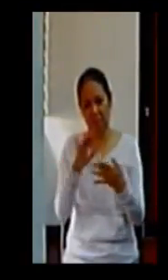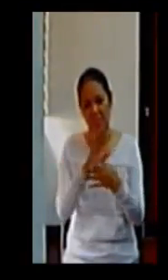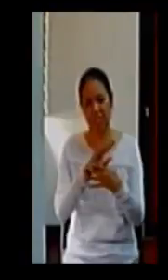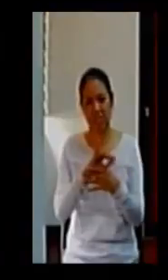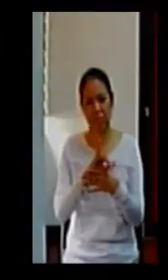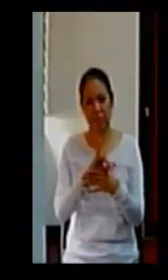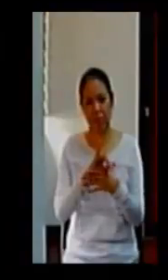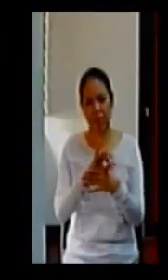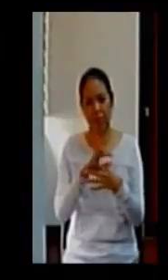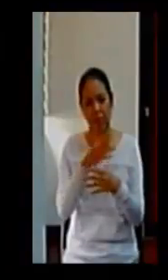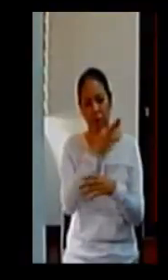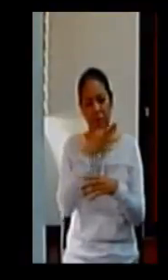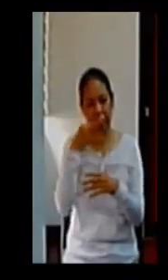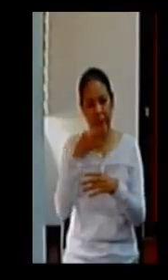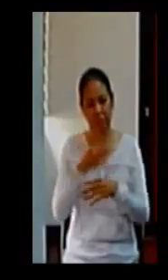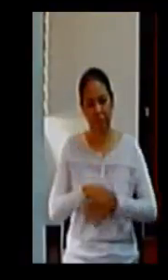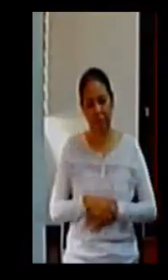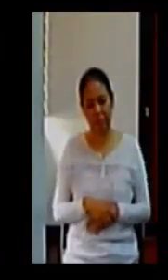sinugali ang makot.